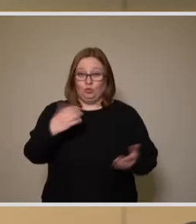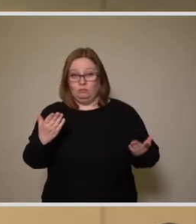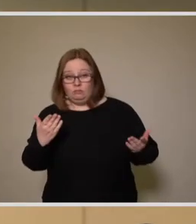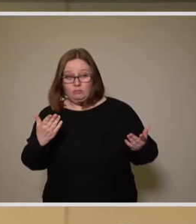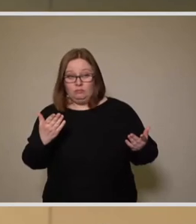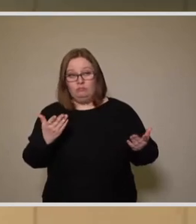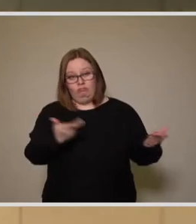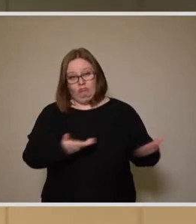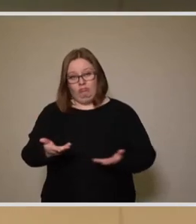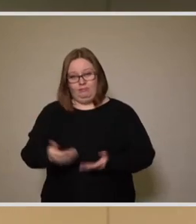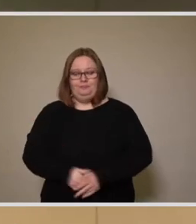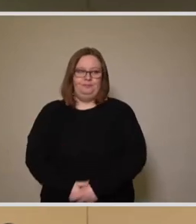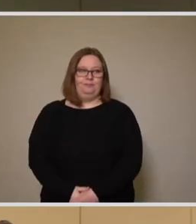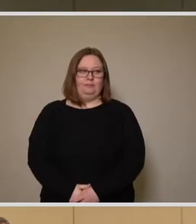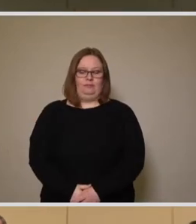Herr Böhm, bitte.